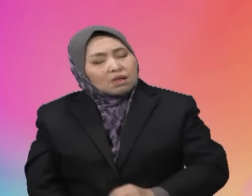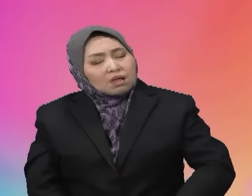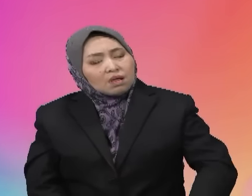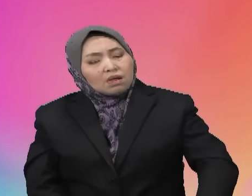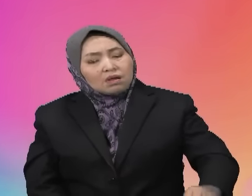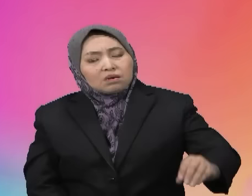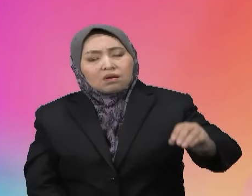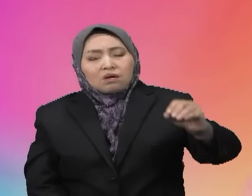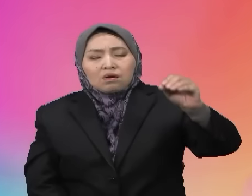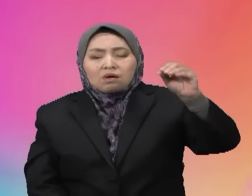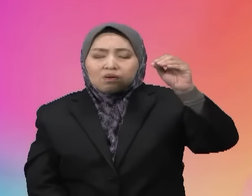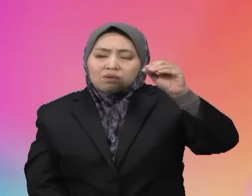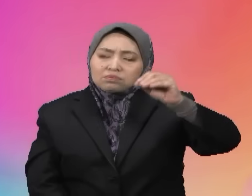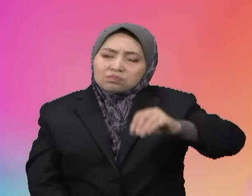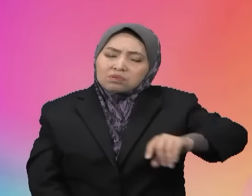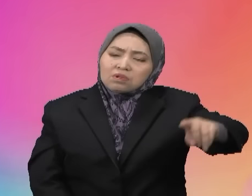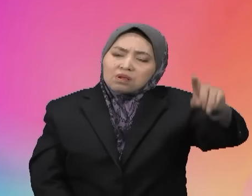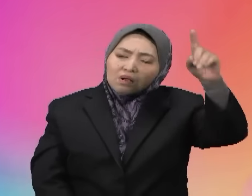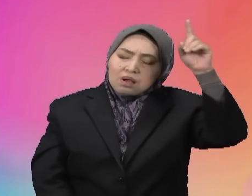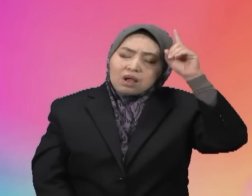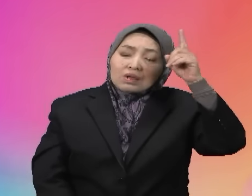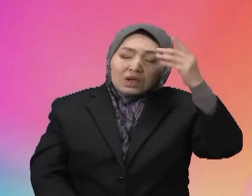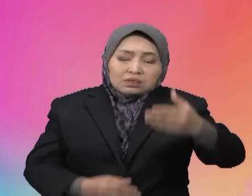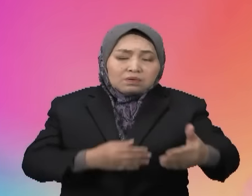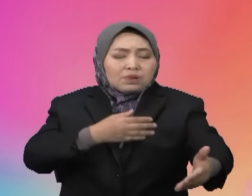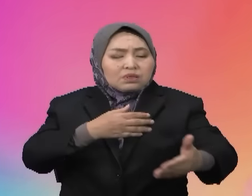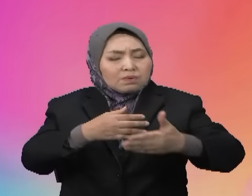thumma turadduna ila